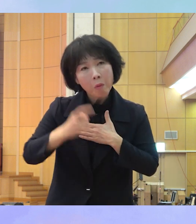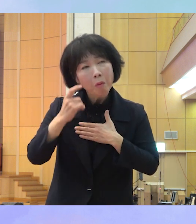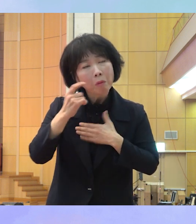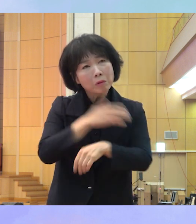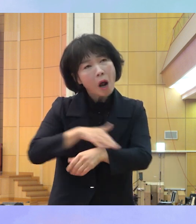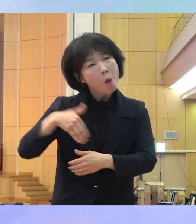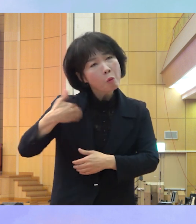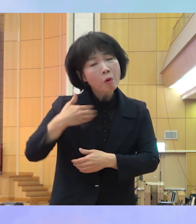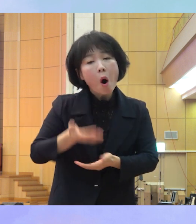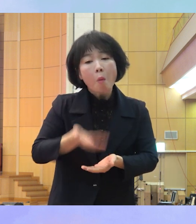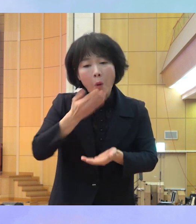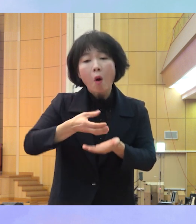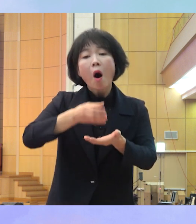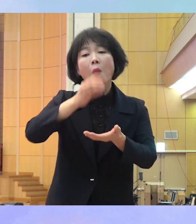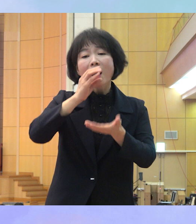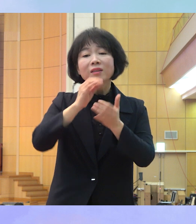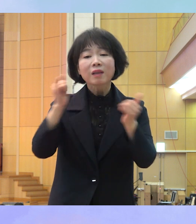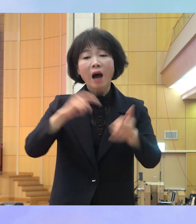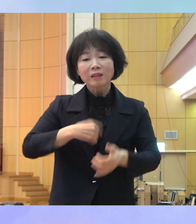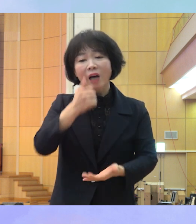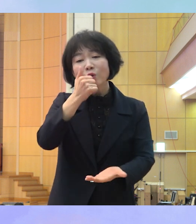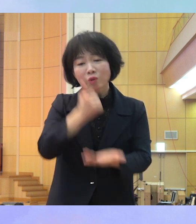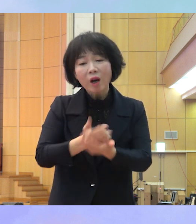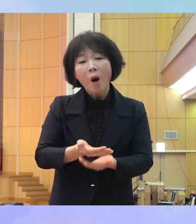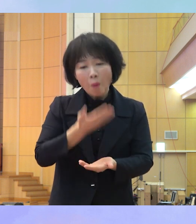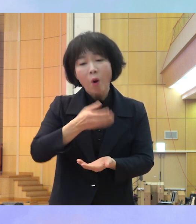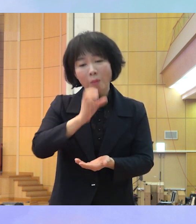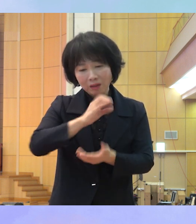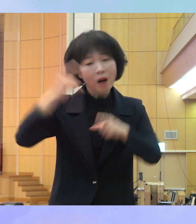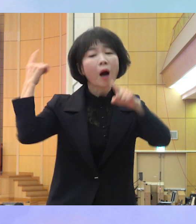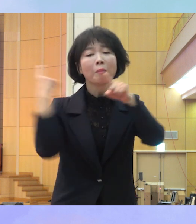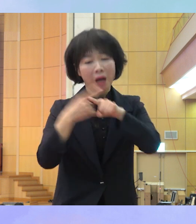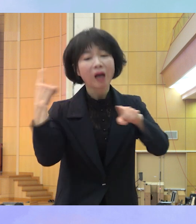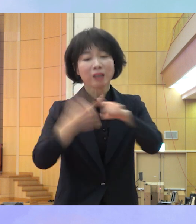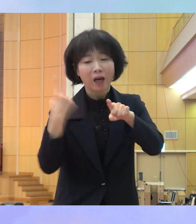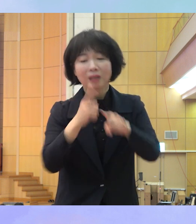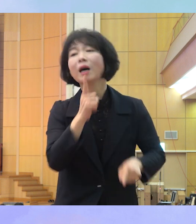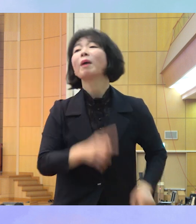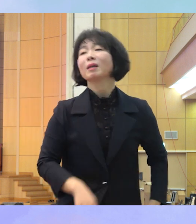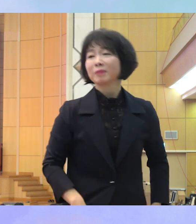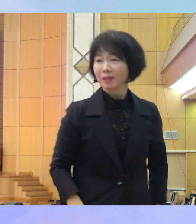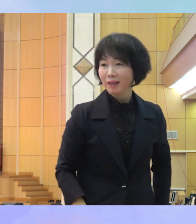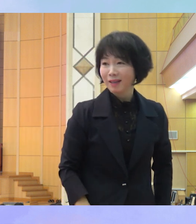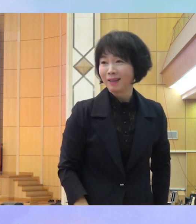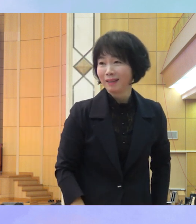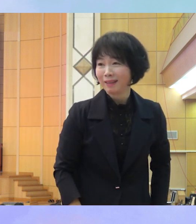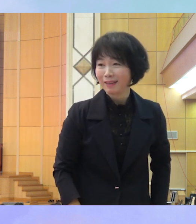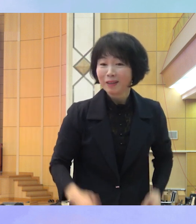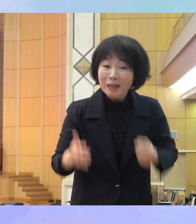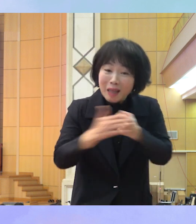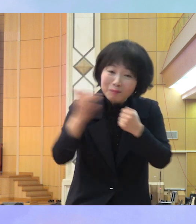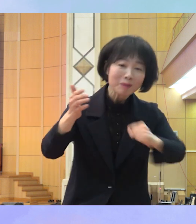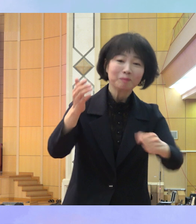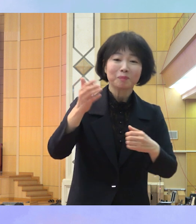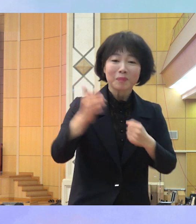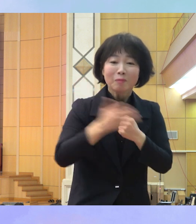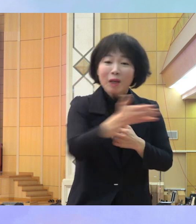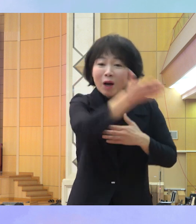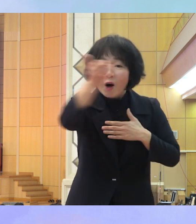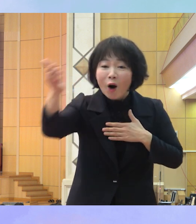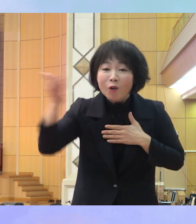자는 자기의 죄를 먹고 마시는 것이니라. 이러므로 너희 중에 약한